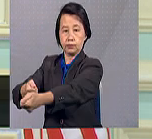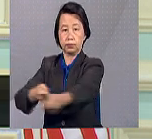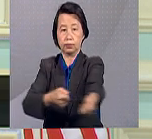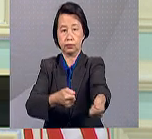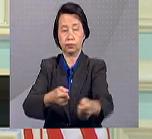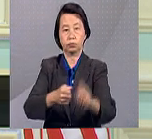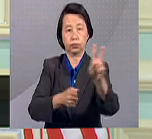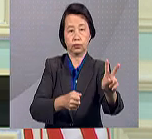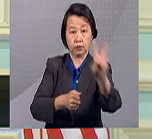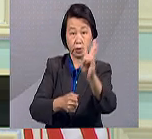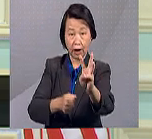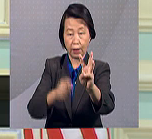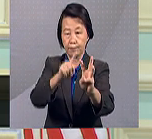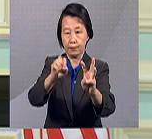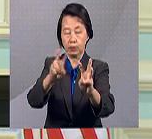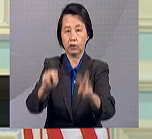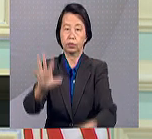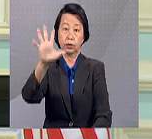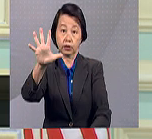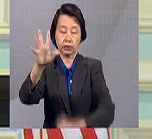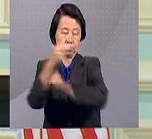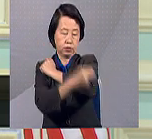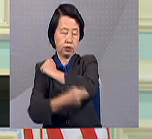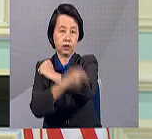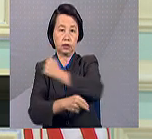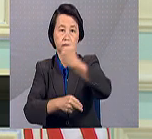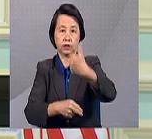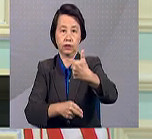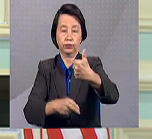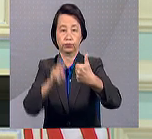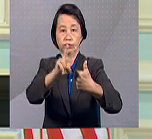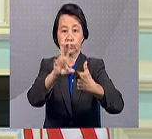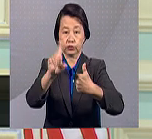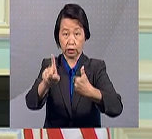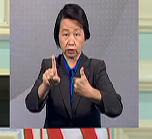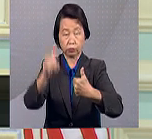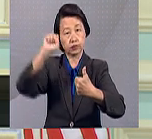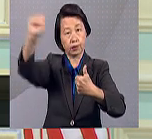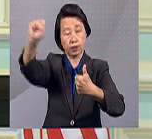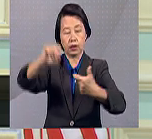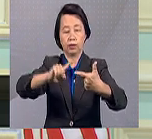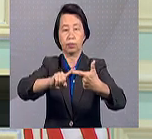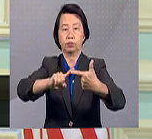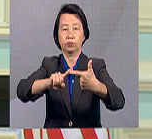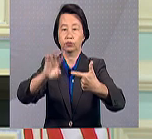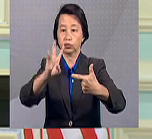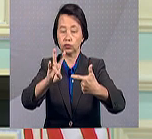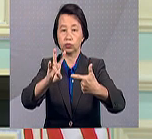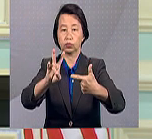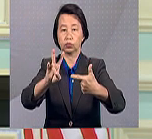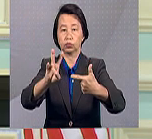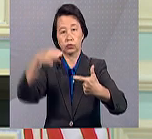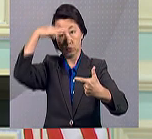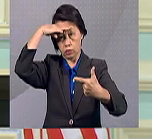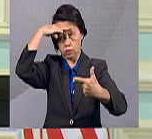meliputi 26 zon di 5 buah negeri iaitu 21 operasi di Sabah, 7 operasi